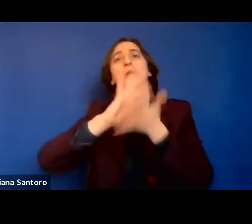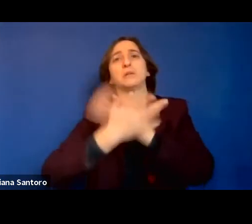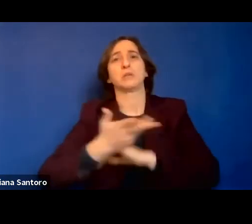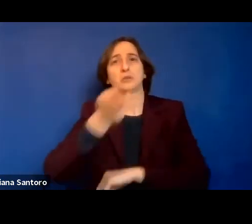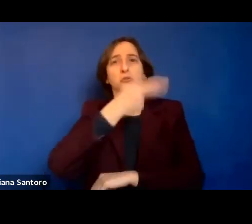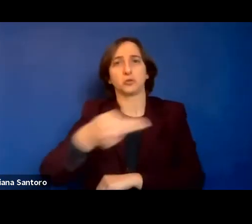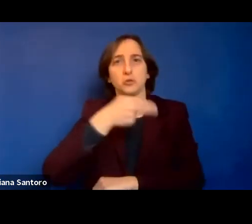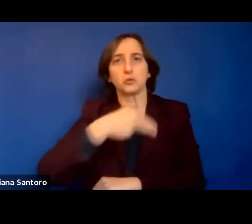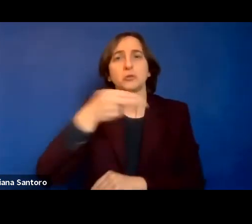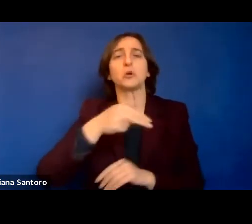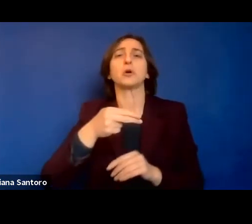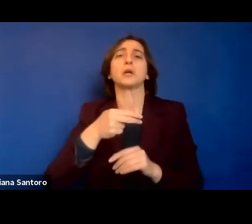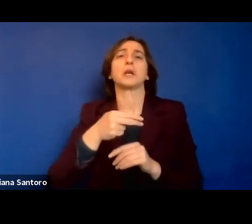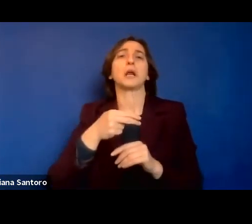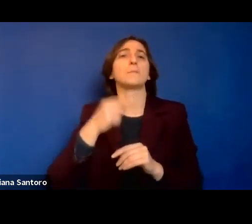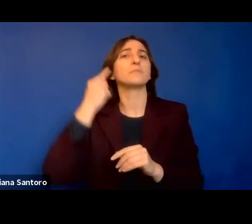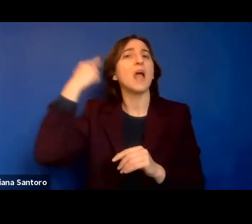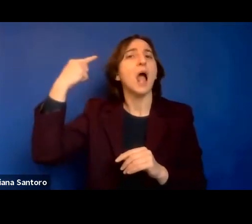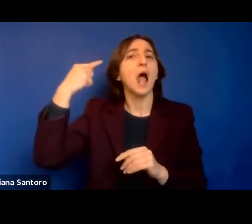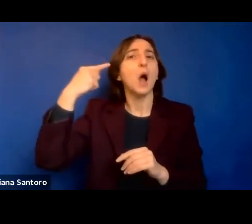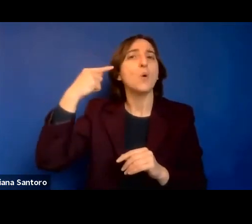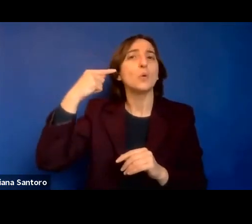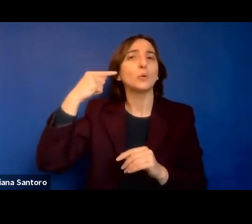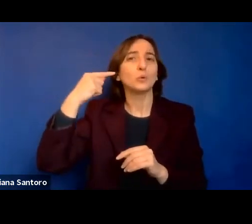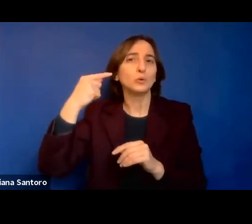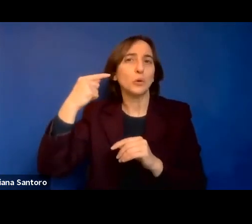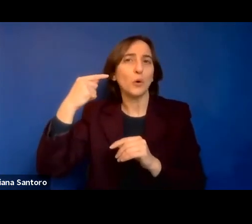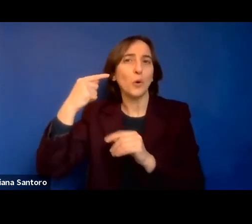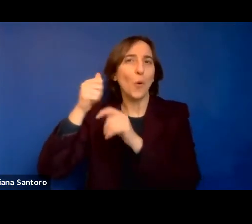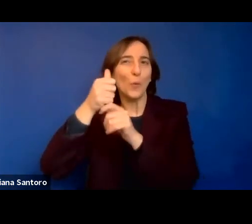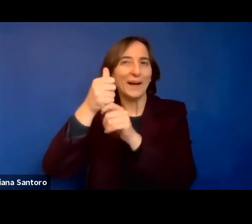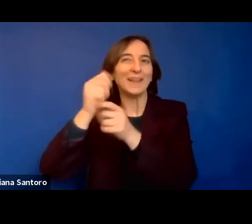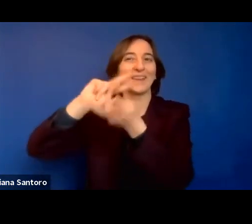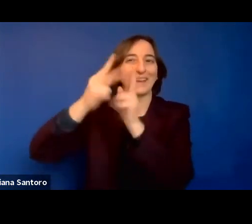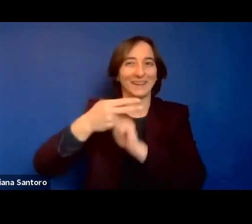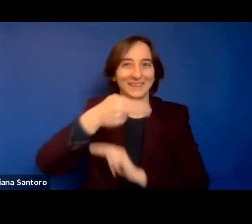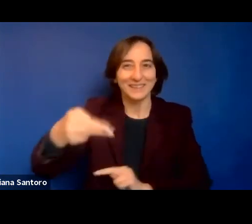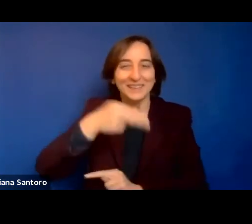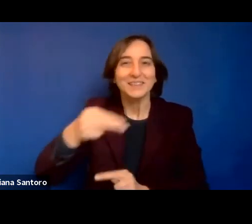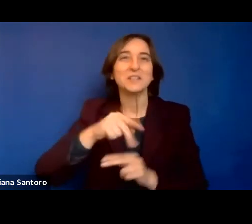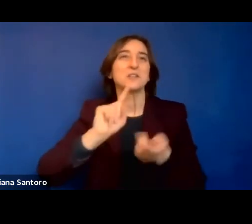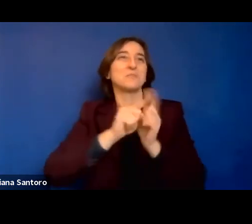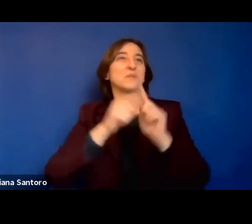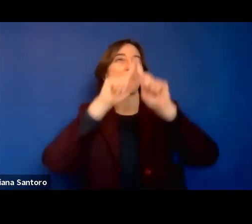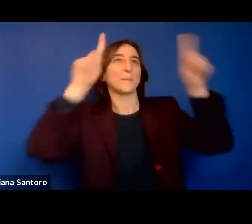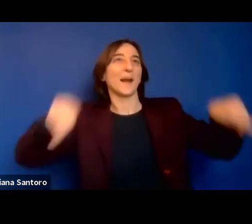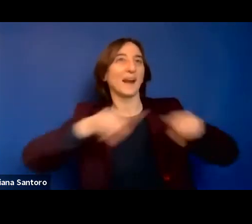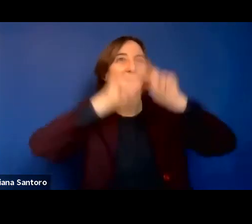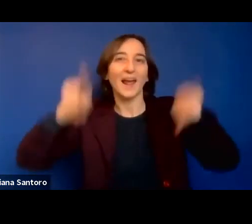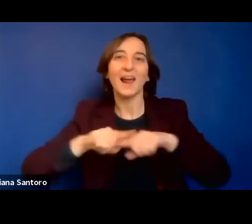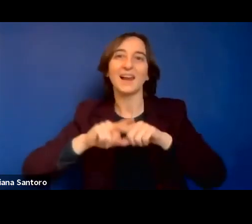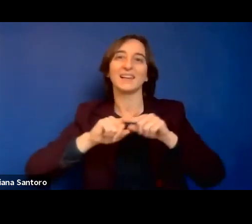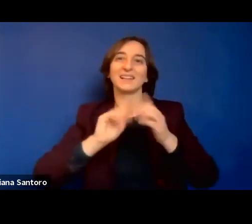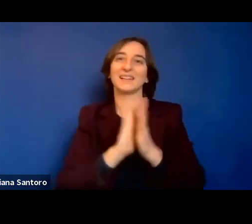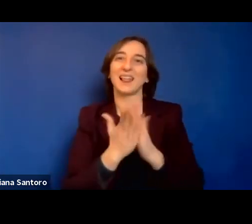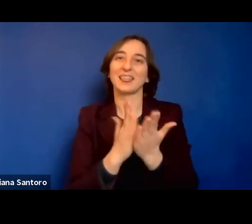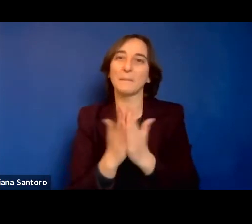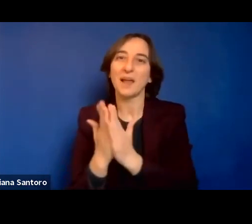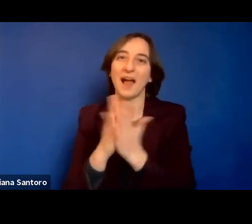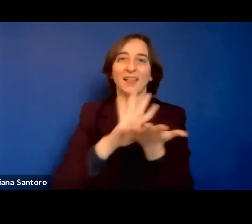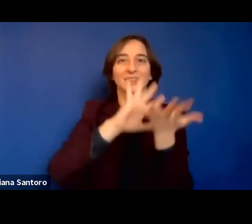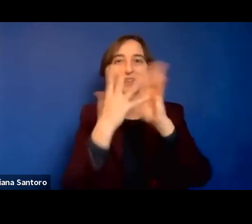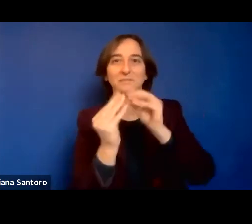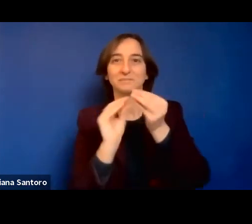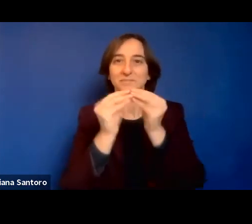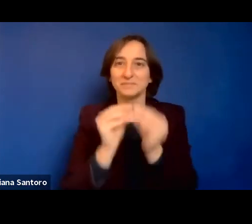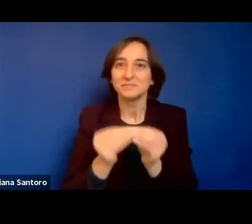di autoguide, l'adeguamento dei pannelli, dei testi, dei dépliant, insomma tutte le progettualità importanti che